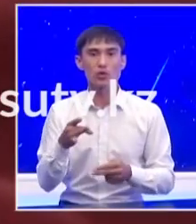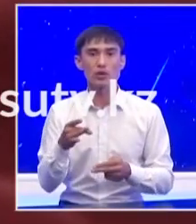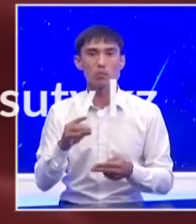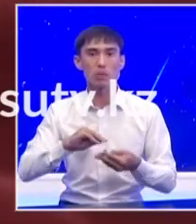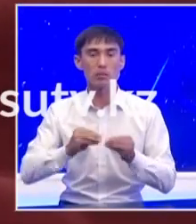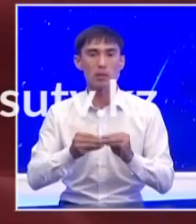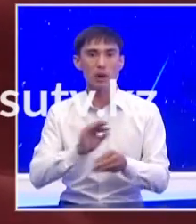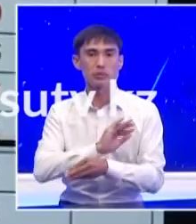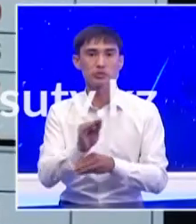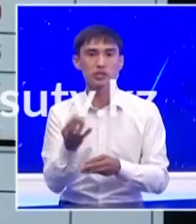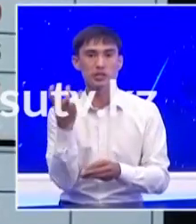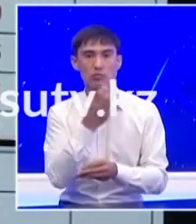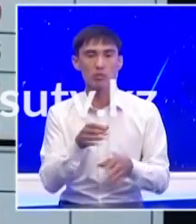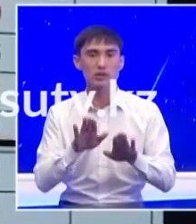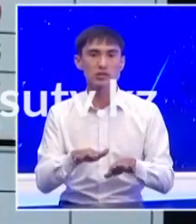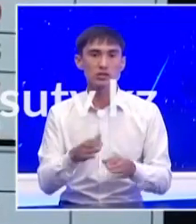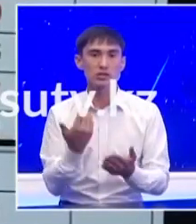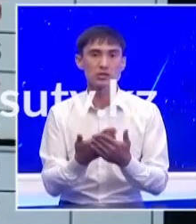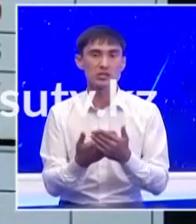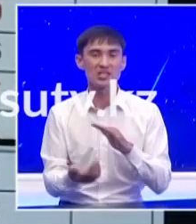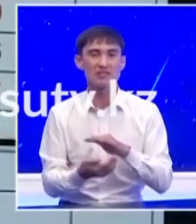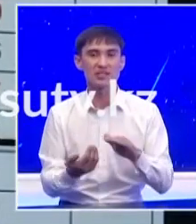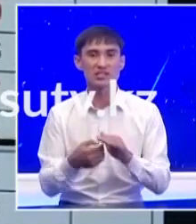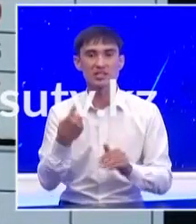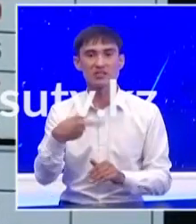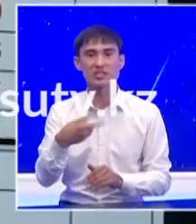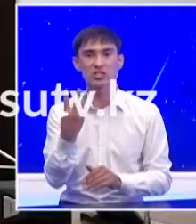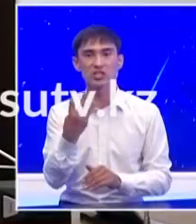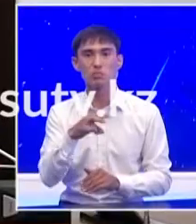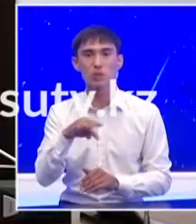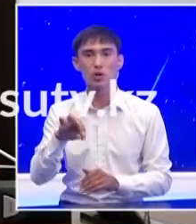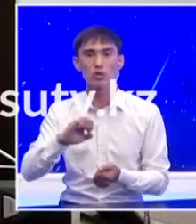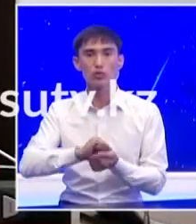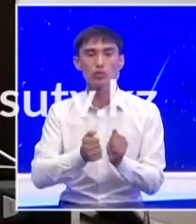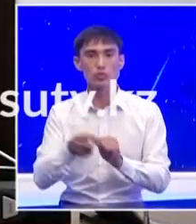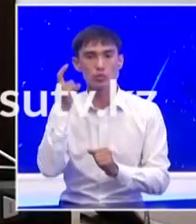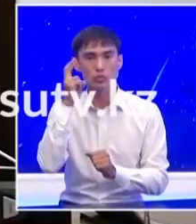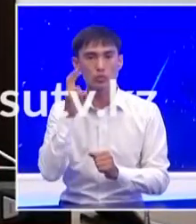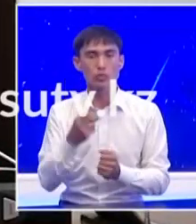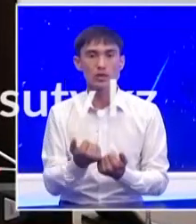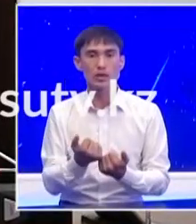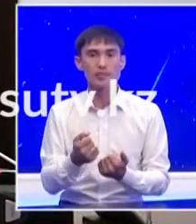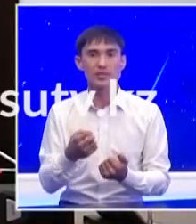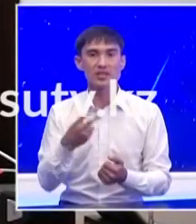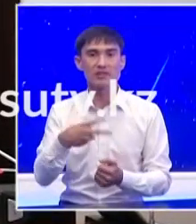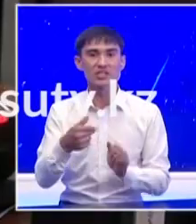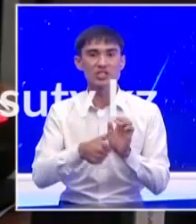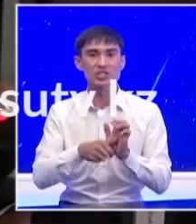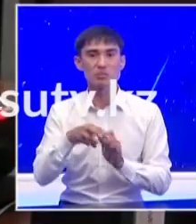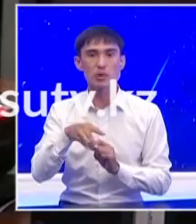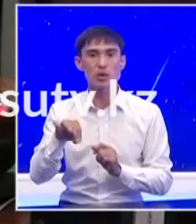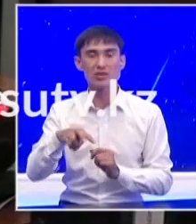же остается. Наглядный тому пример – дефицит в 24 миллиона тонн угля и более 26 миллионов